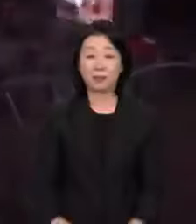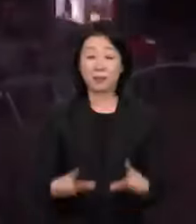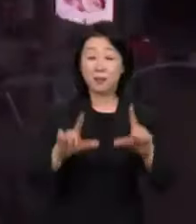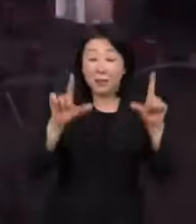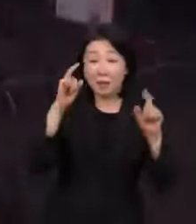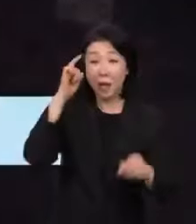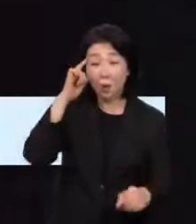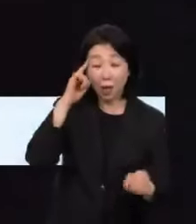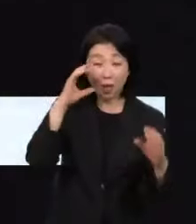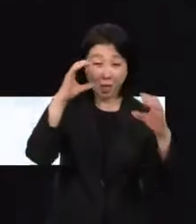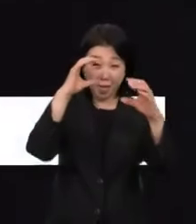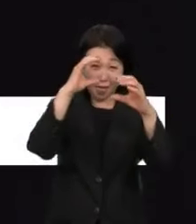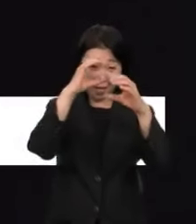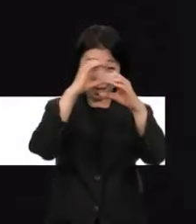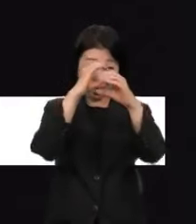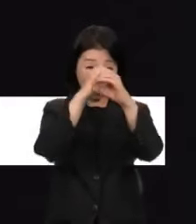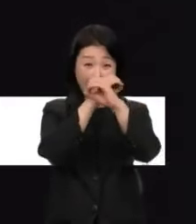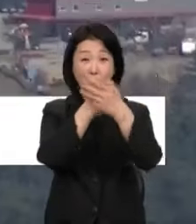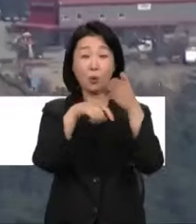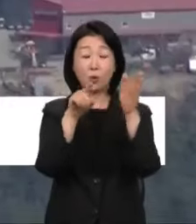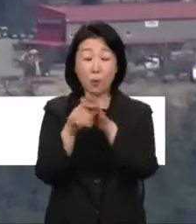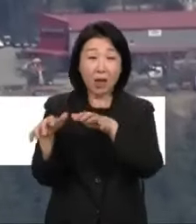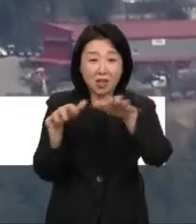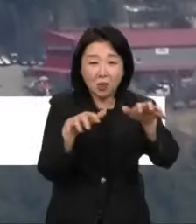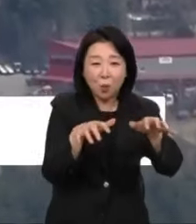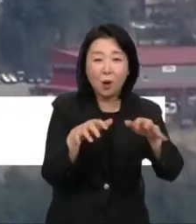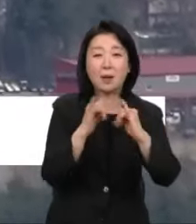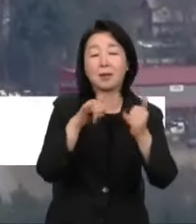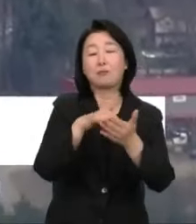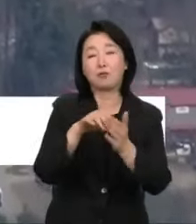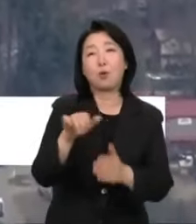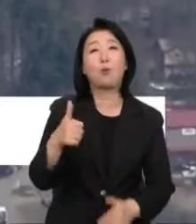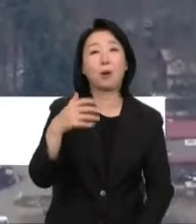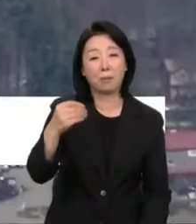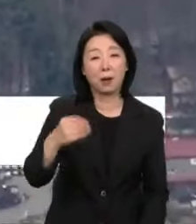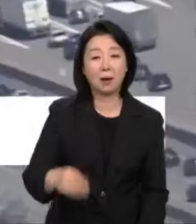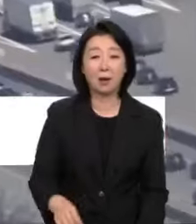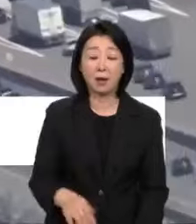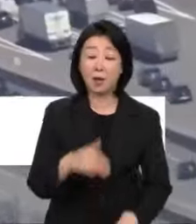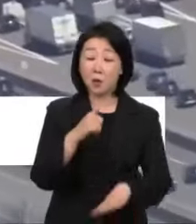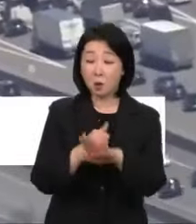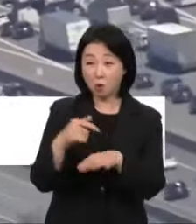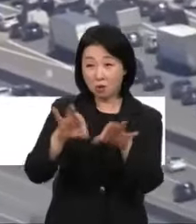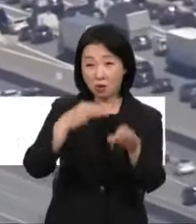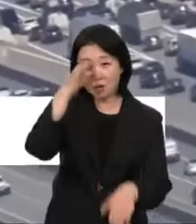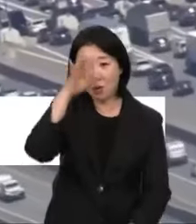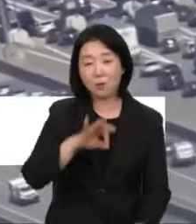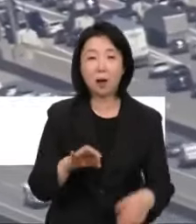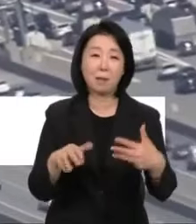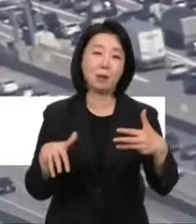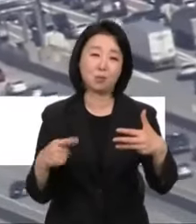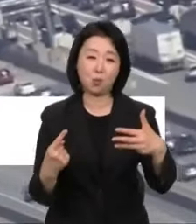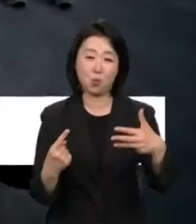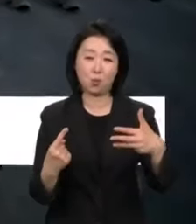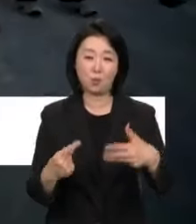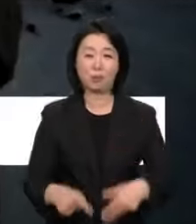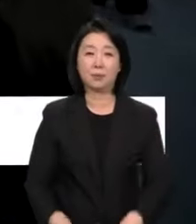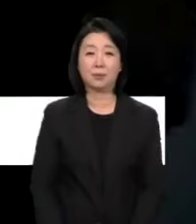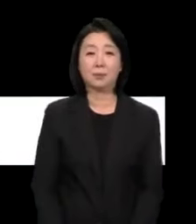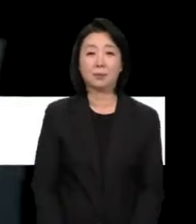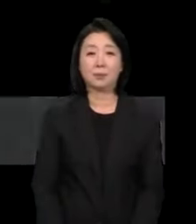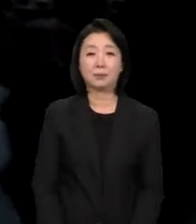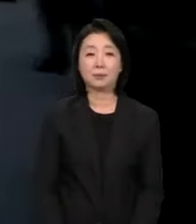일부러 개기일식을 보기 위해 이동한 이들만 500만 명이 넘습니다. 이로 인한 경제 효과가 8조 원에 달한다는 분석도